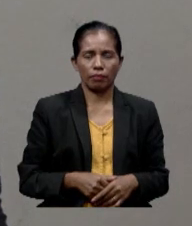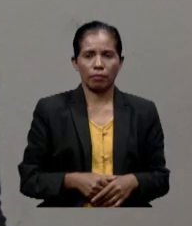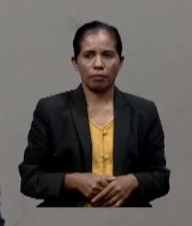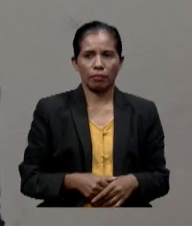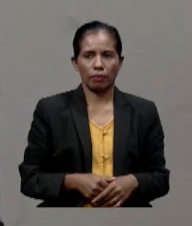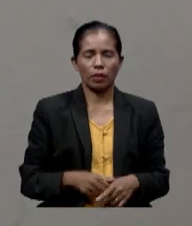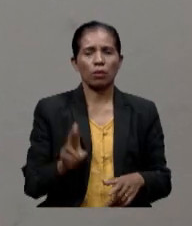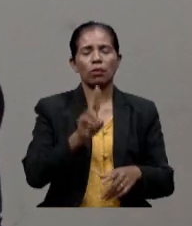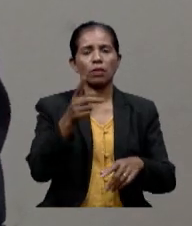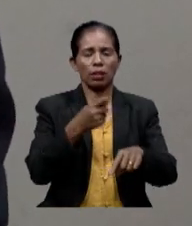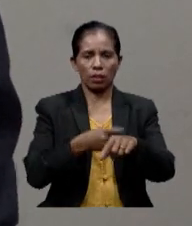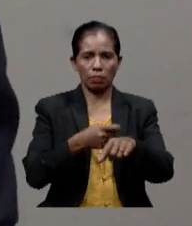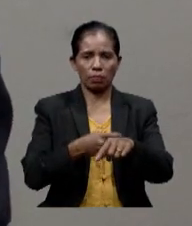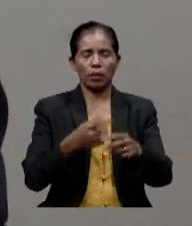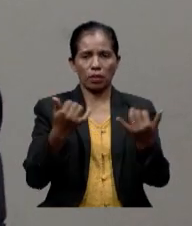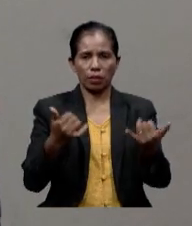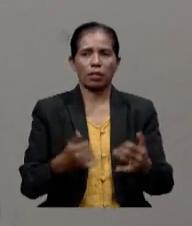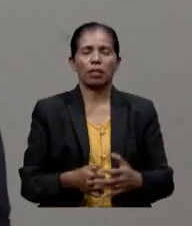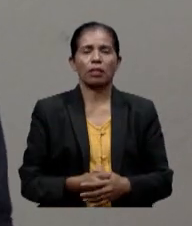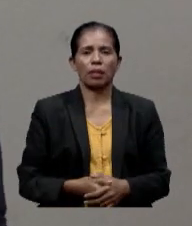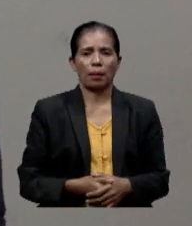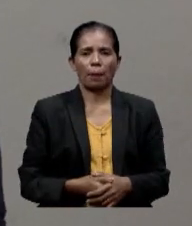nih aprove itu tempe dan nih,